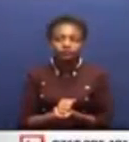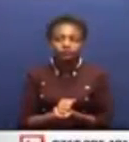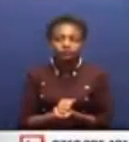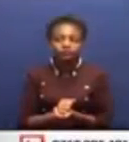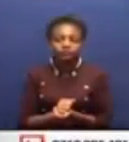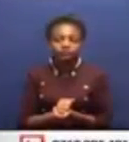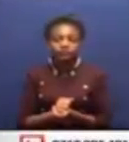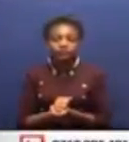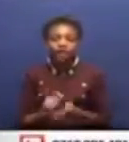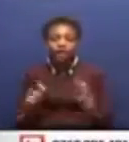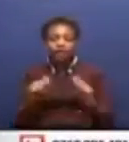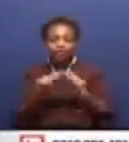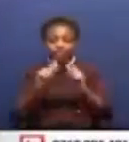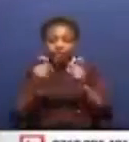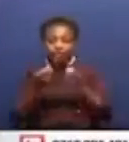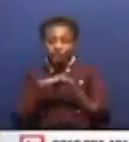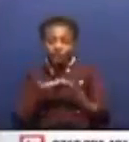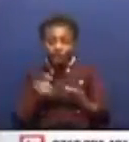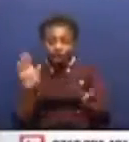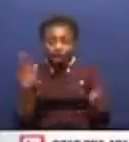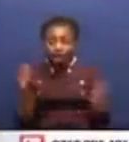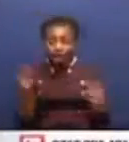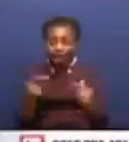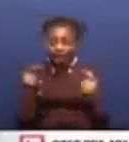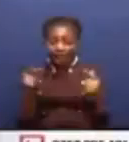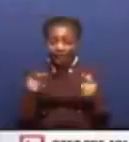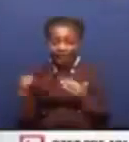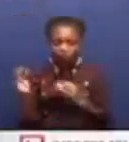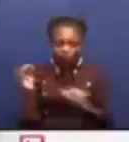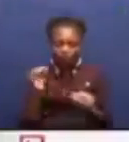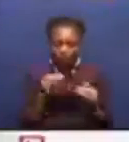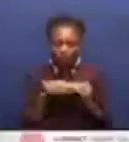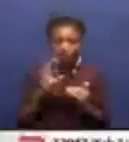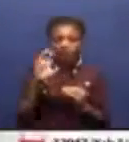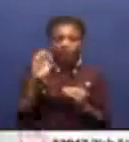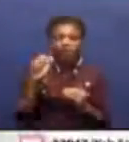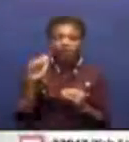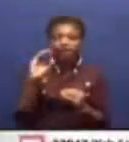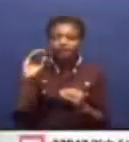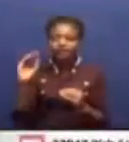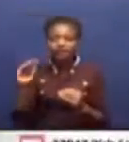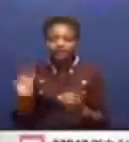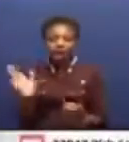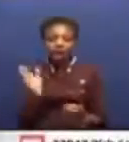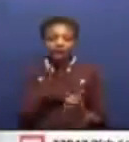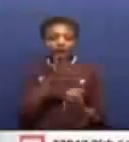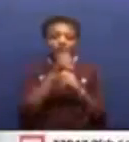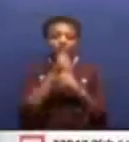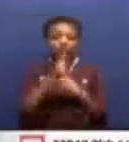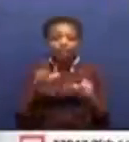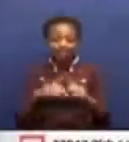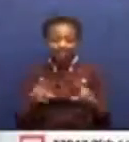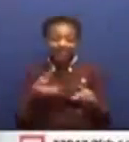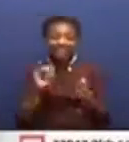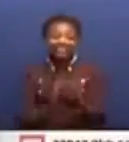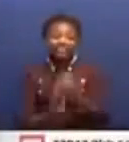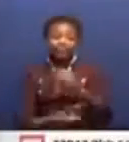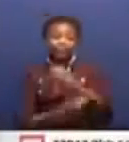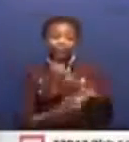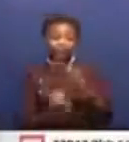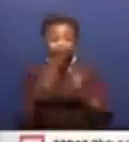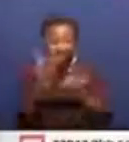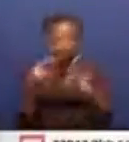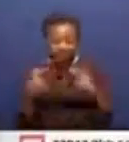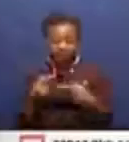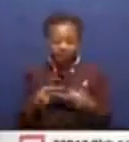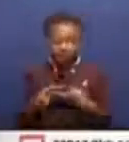Tume inayopambana na ufisadi EACC imeweza kufaulu kukomboa vipande vya ardhi vilivyokuwa vimenyakuliwa na mabwanyenye vyenye thamani ya